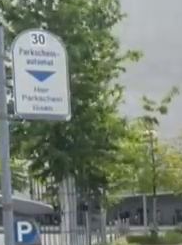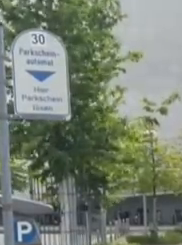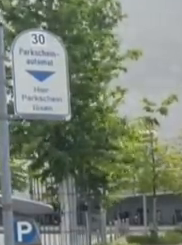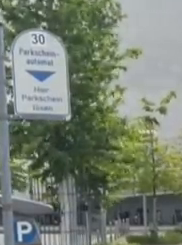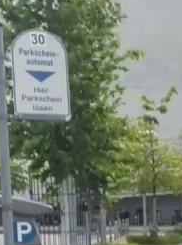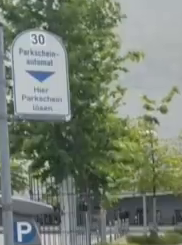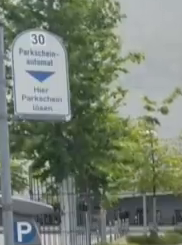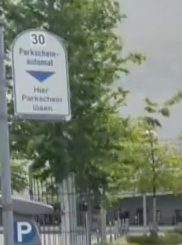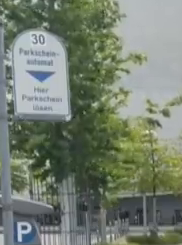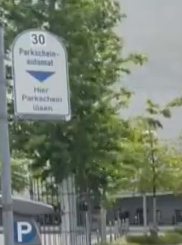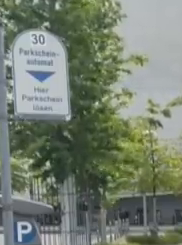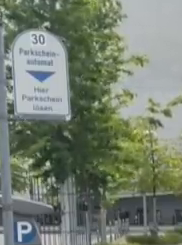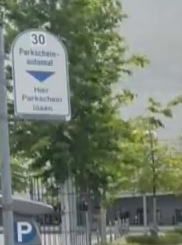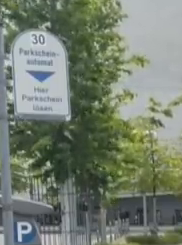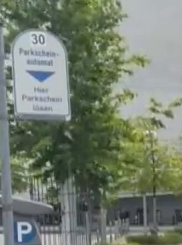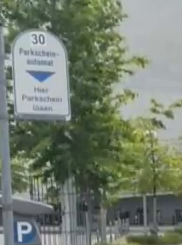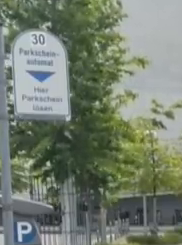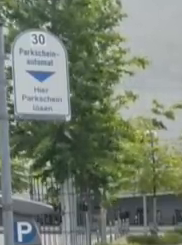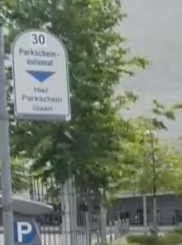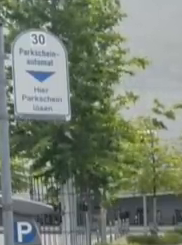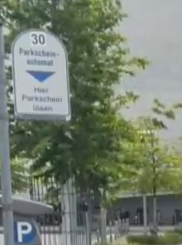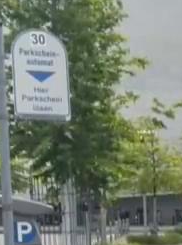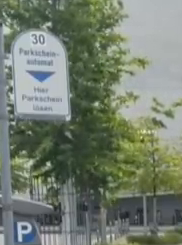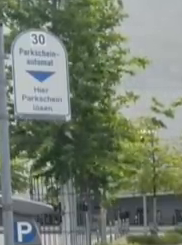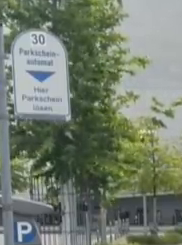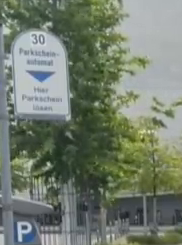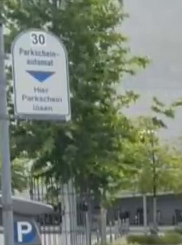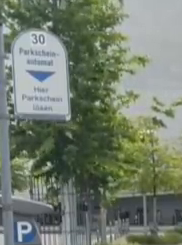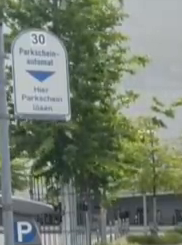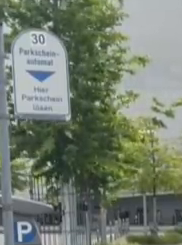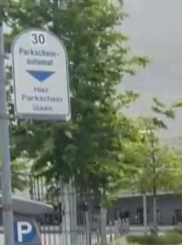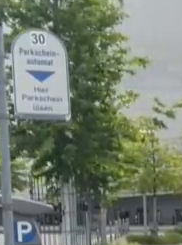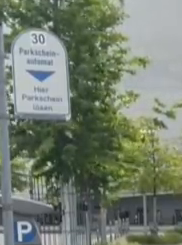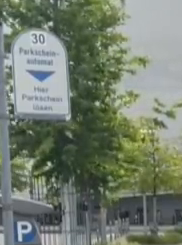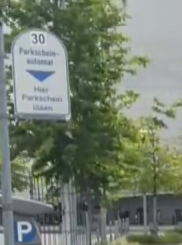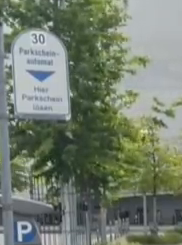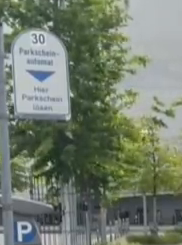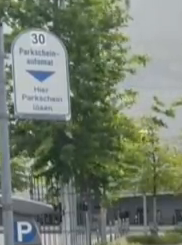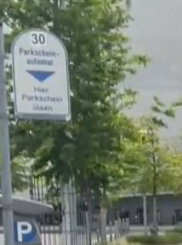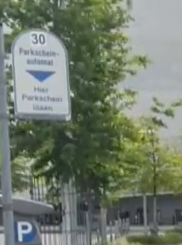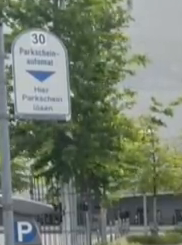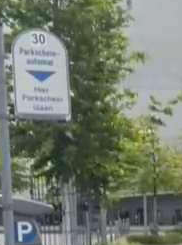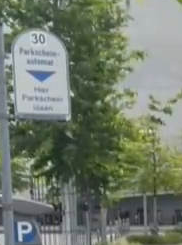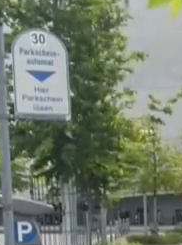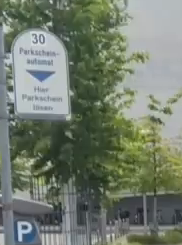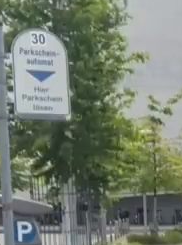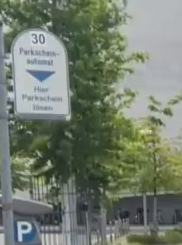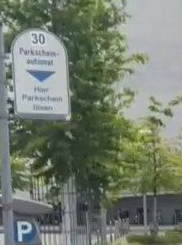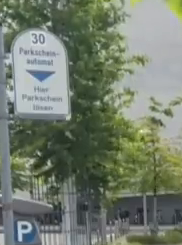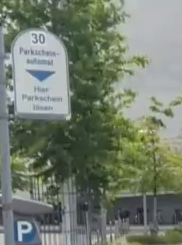die muss doch bestehen bleiben. Schauen Sie sich das an.